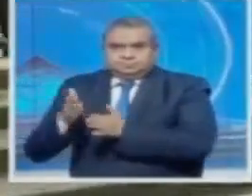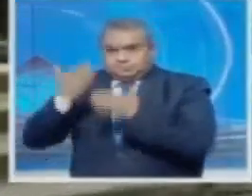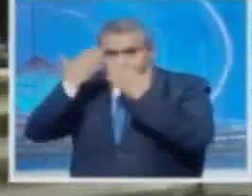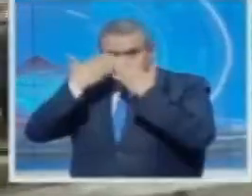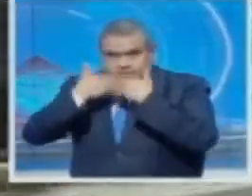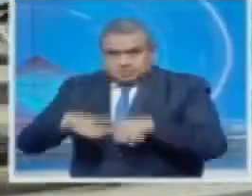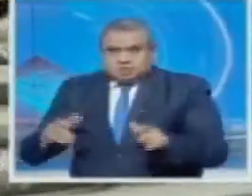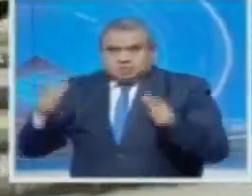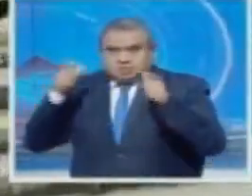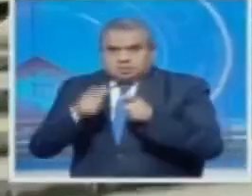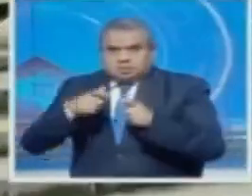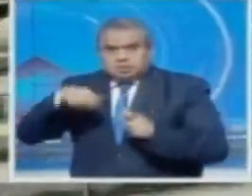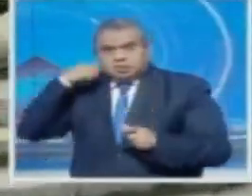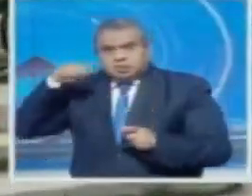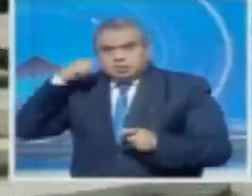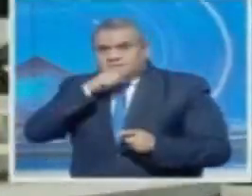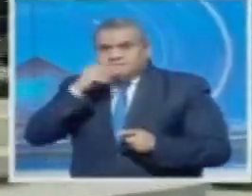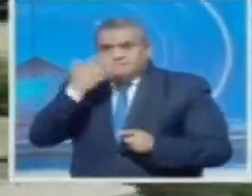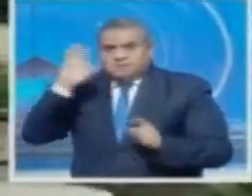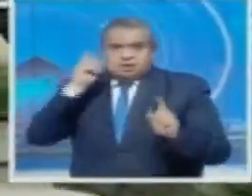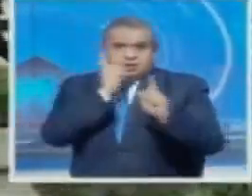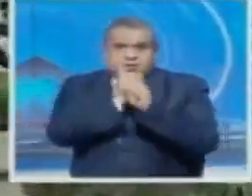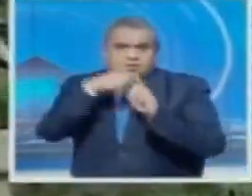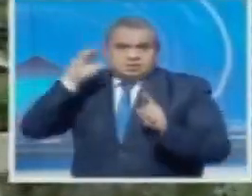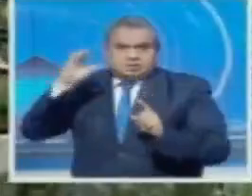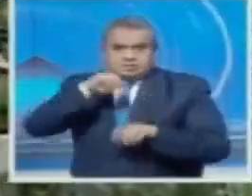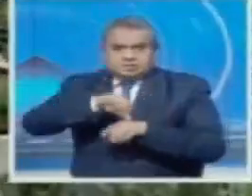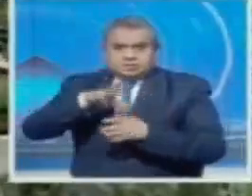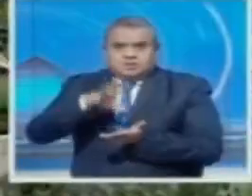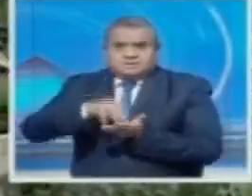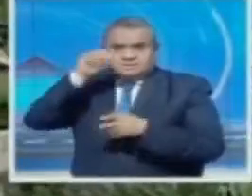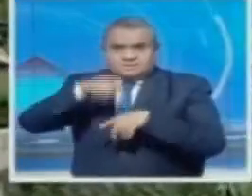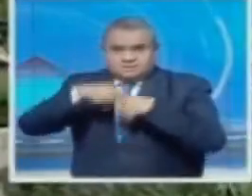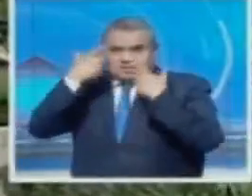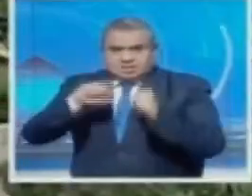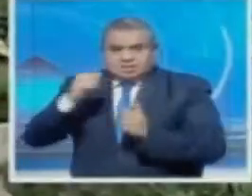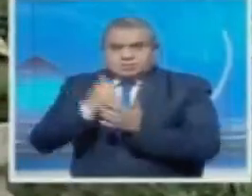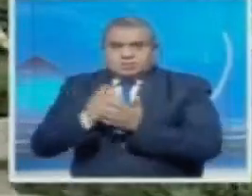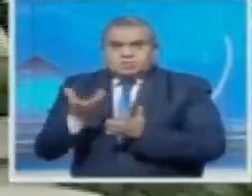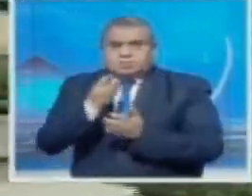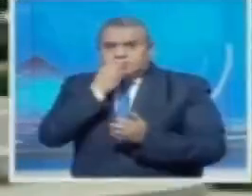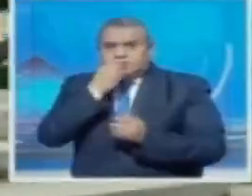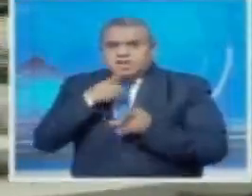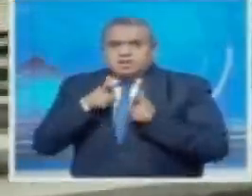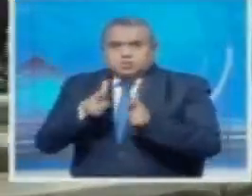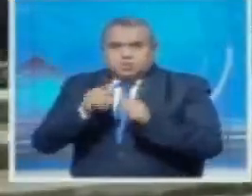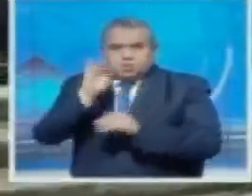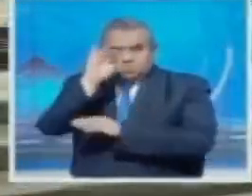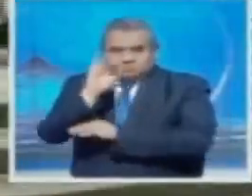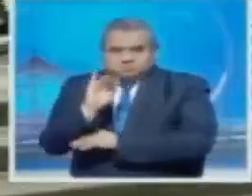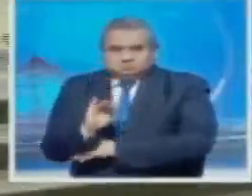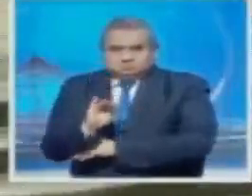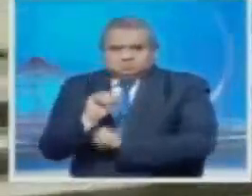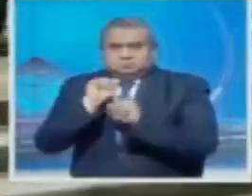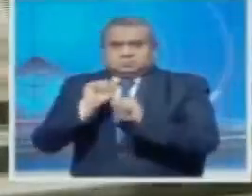وعقب فعاليات القمة، الرئيس ماكرون يستقبل الرئيس السيسي لدى وصوله قصر الإليزي ويقيم مأدبة غداء تكريما